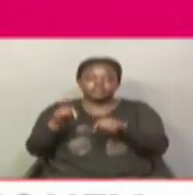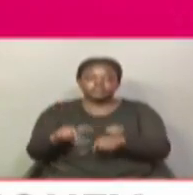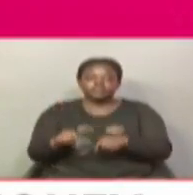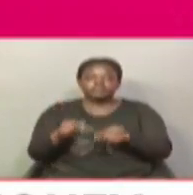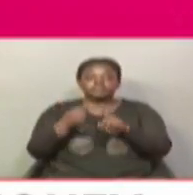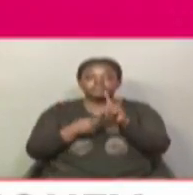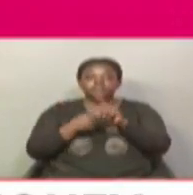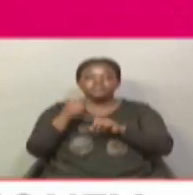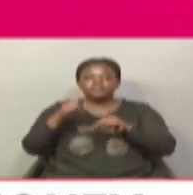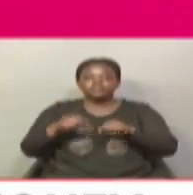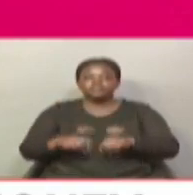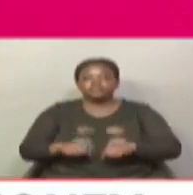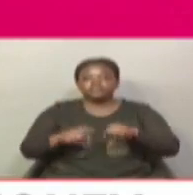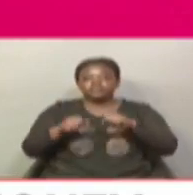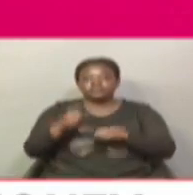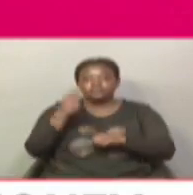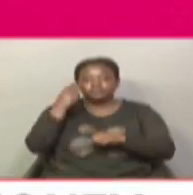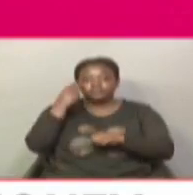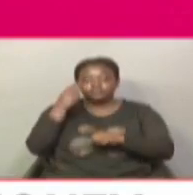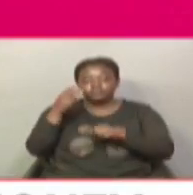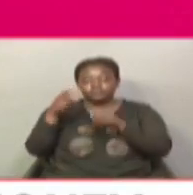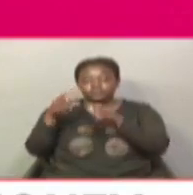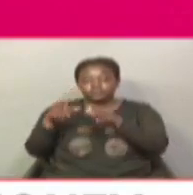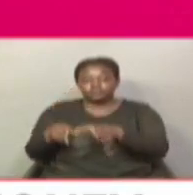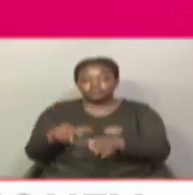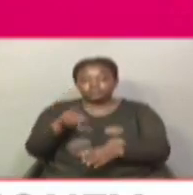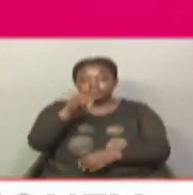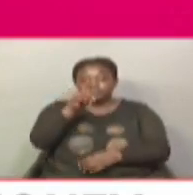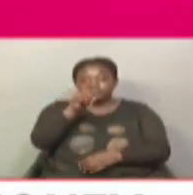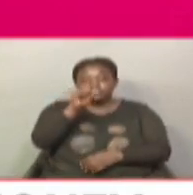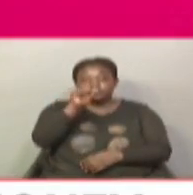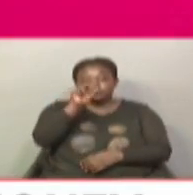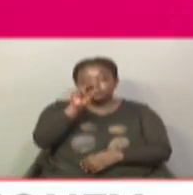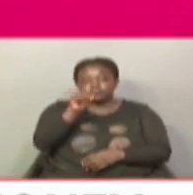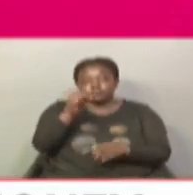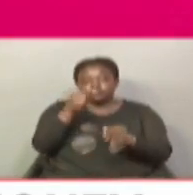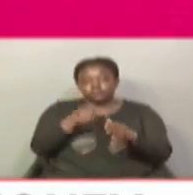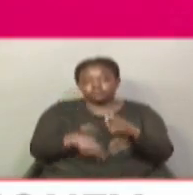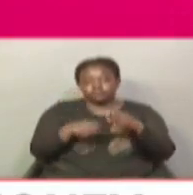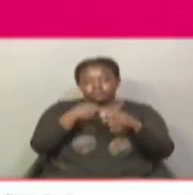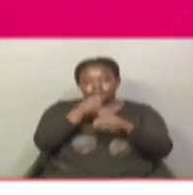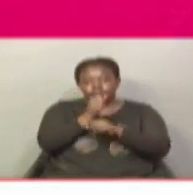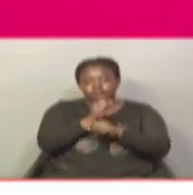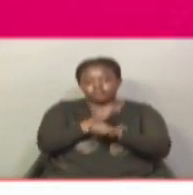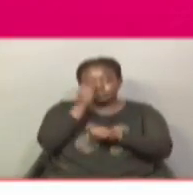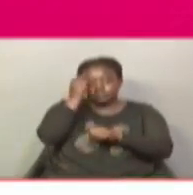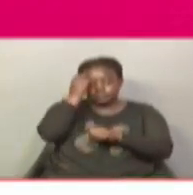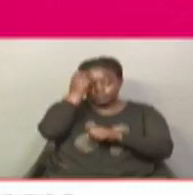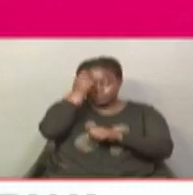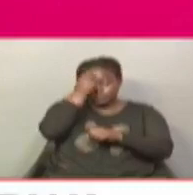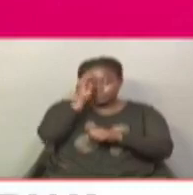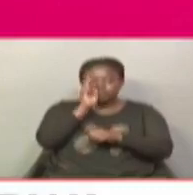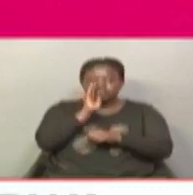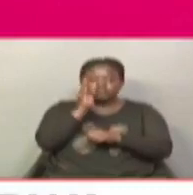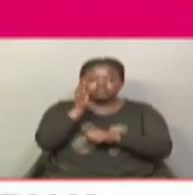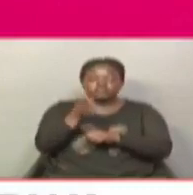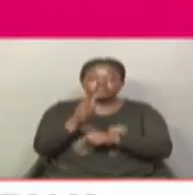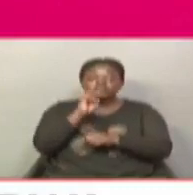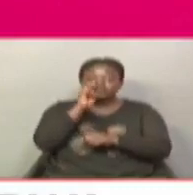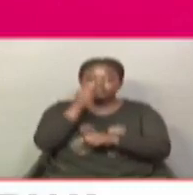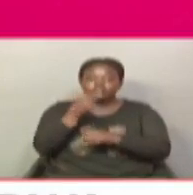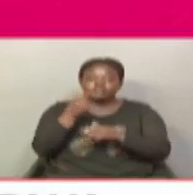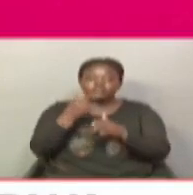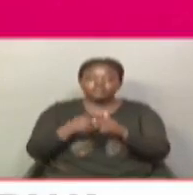Era ng'akulira kampuni ya Vision Group Don Wanyama ategeezezza nti ebitongole bya gavumenti byakubeerawo okwanukula ebyo